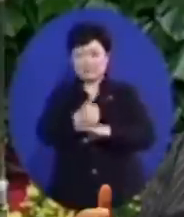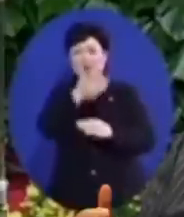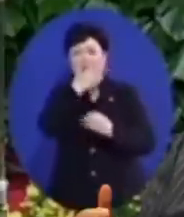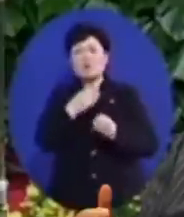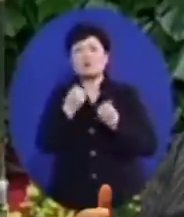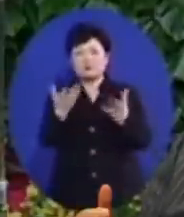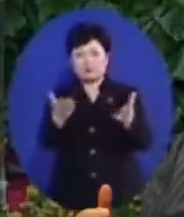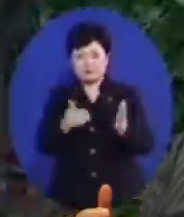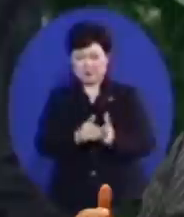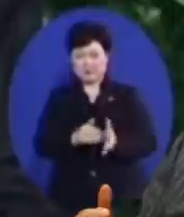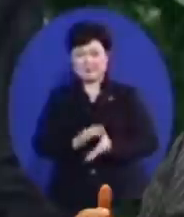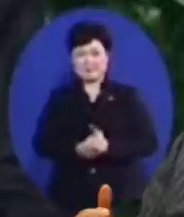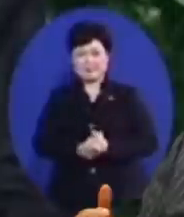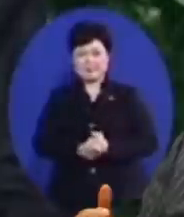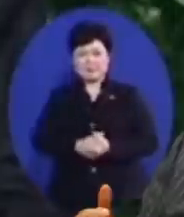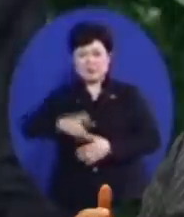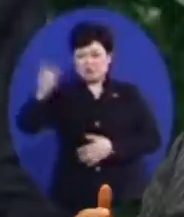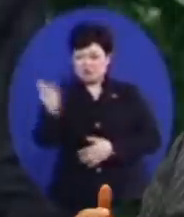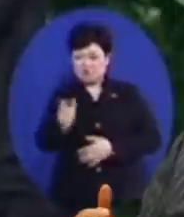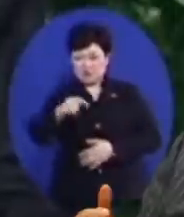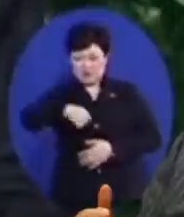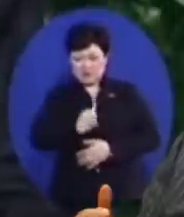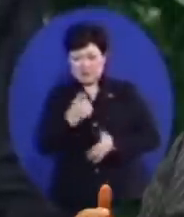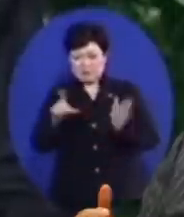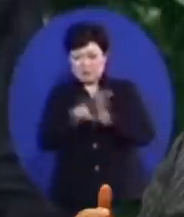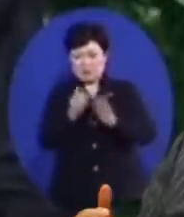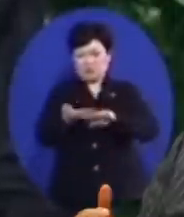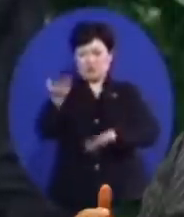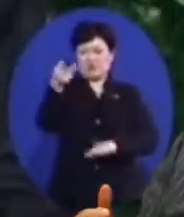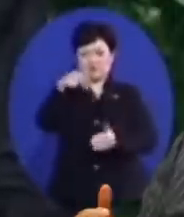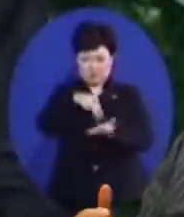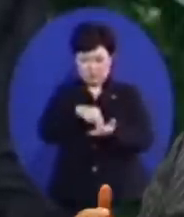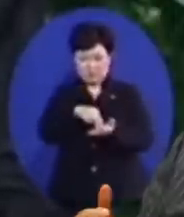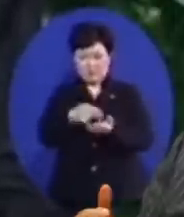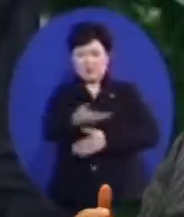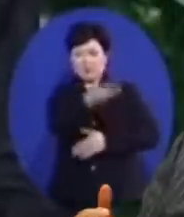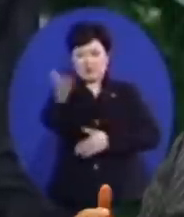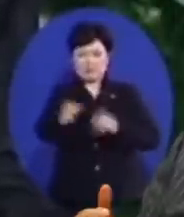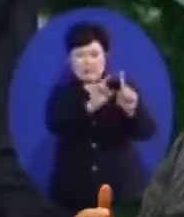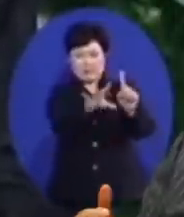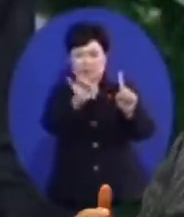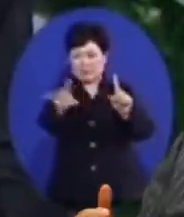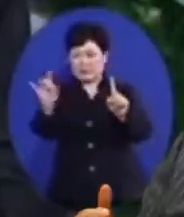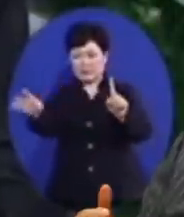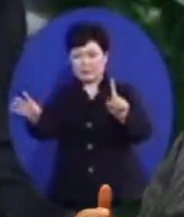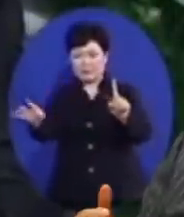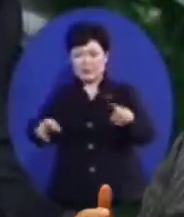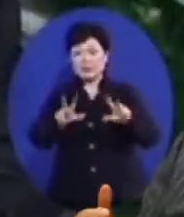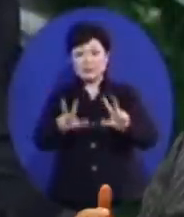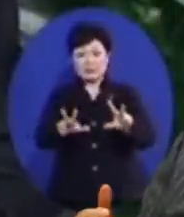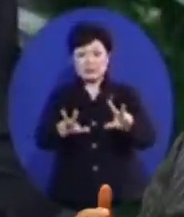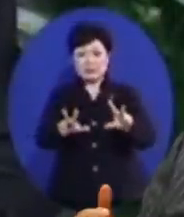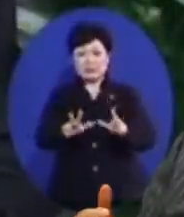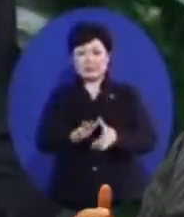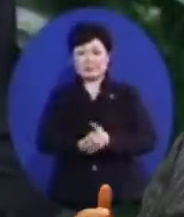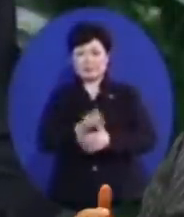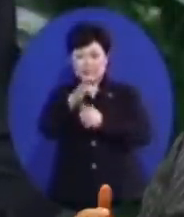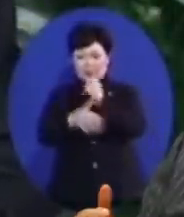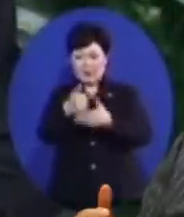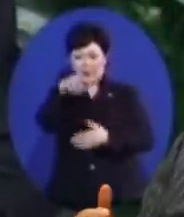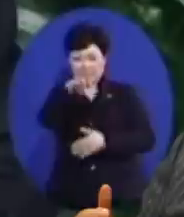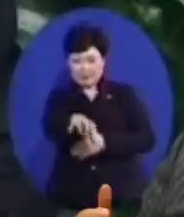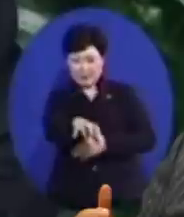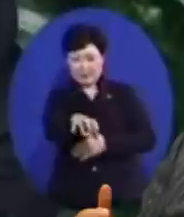것입니다. 굳건한 자기 믿음에 서도록 여러분 한 사람 한 사람이 이제는 하나님